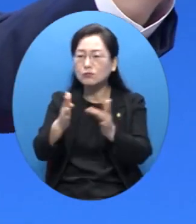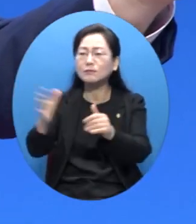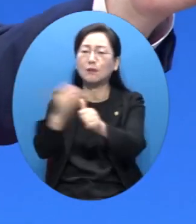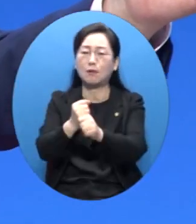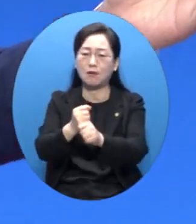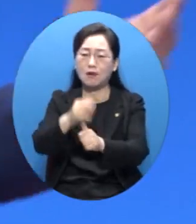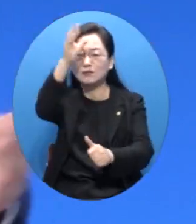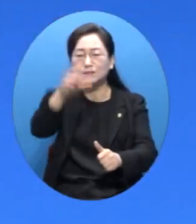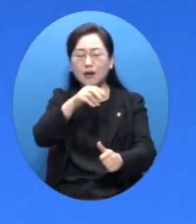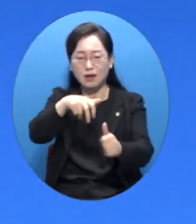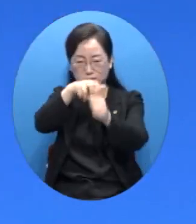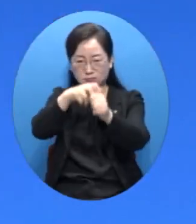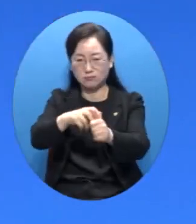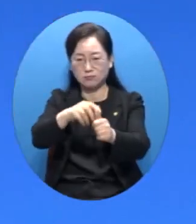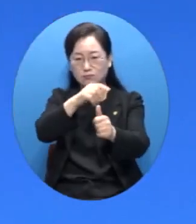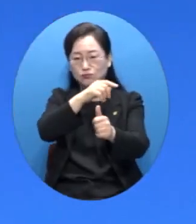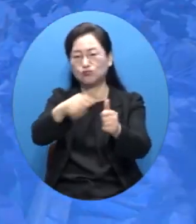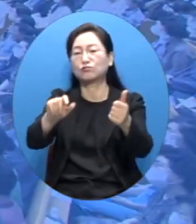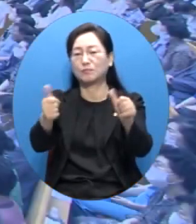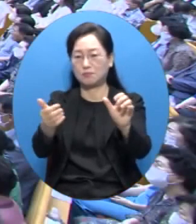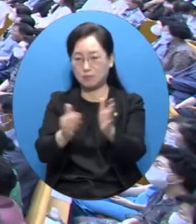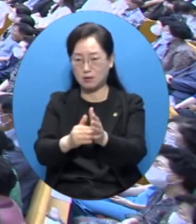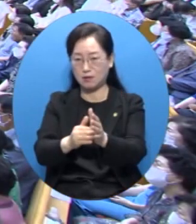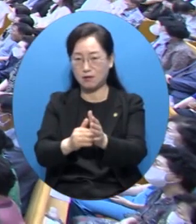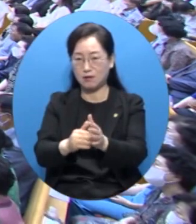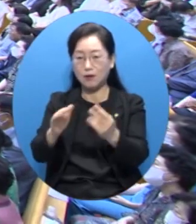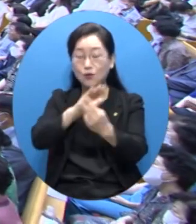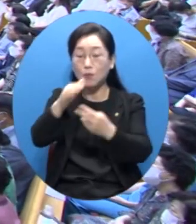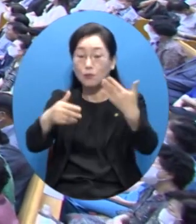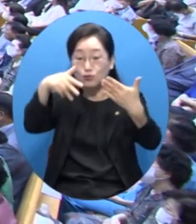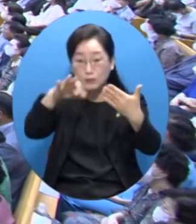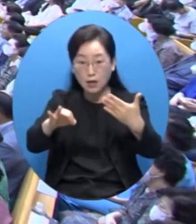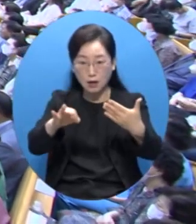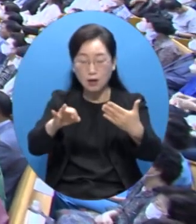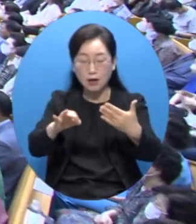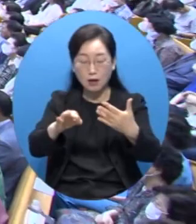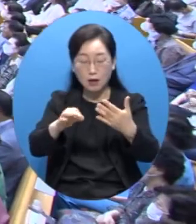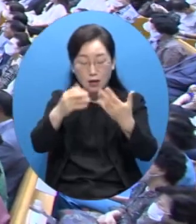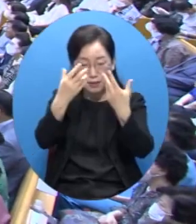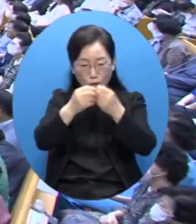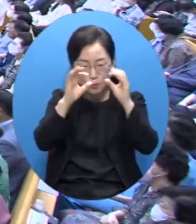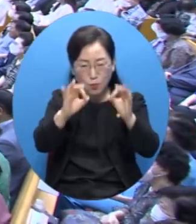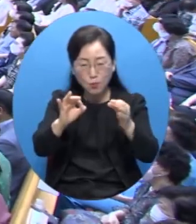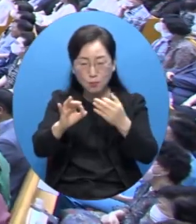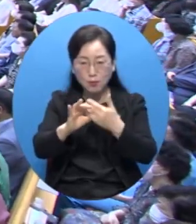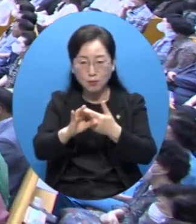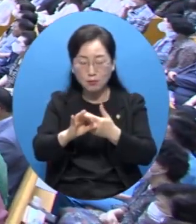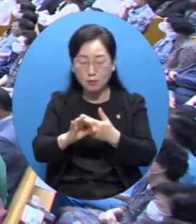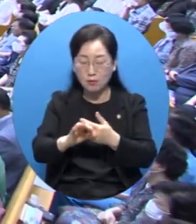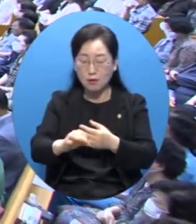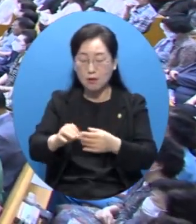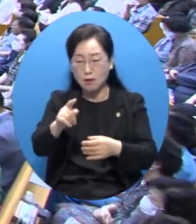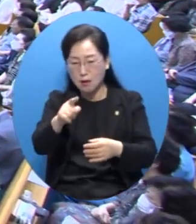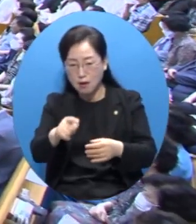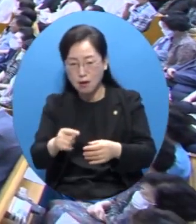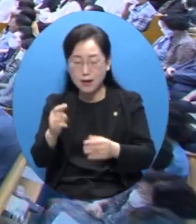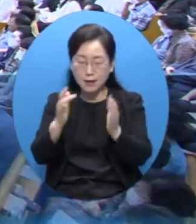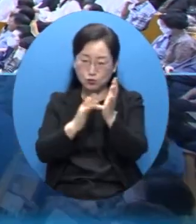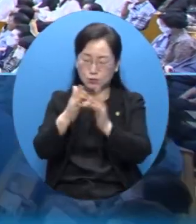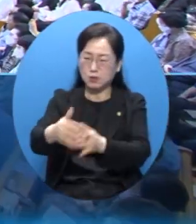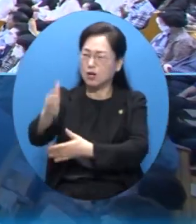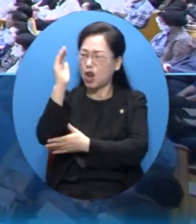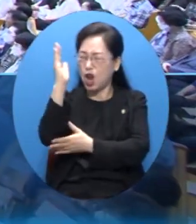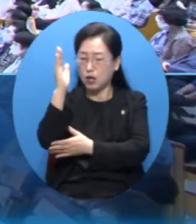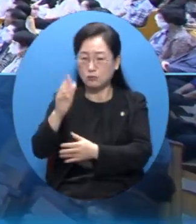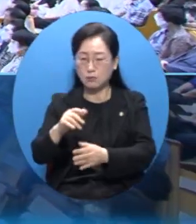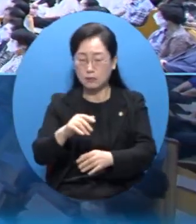한 것입니다. 요한복음 9장에서 예수님께서 이 말씀을 하실 때 그 중에 가슴에 찔린 사람들이 이렇게 얘기했던 기억이